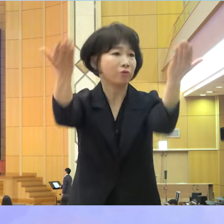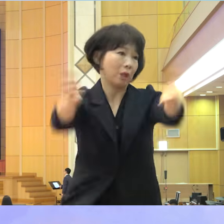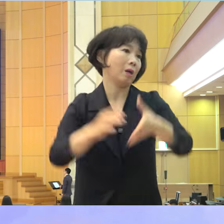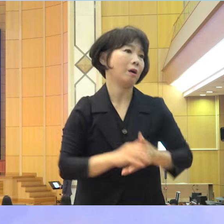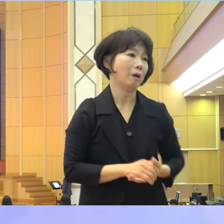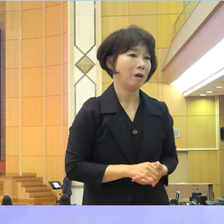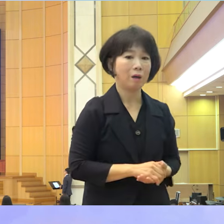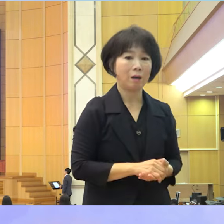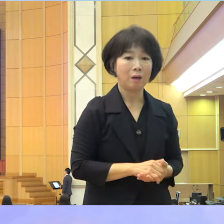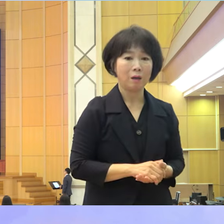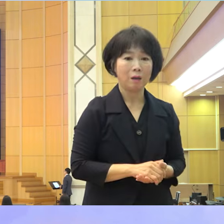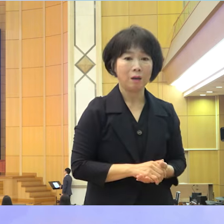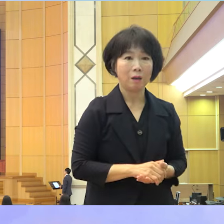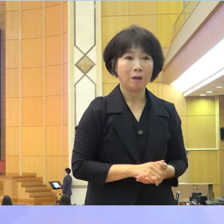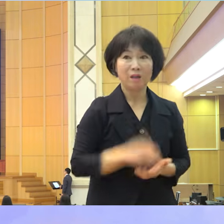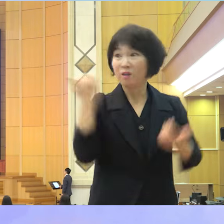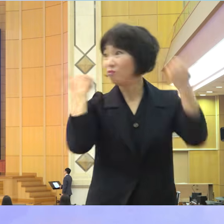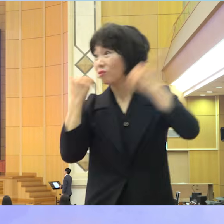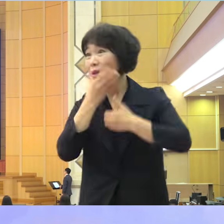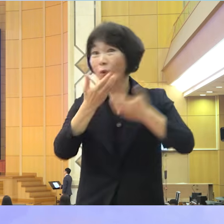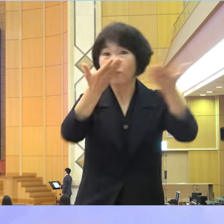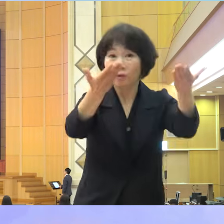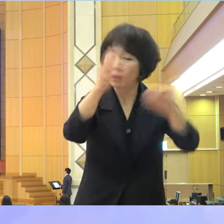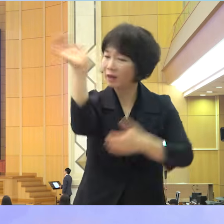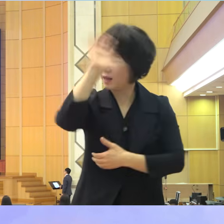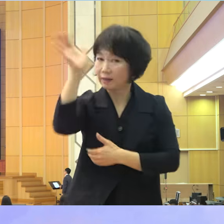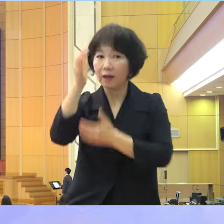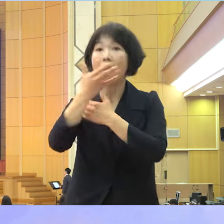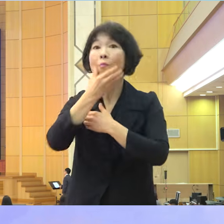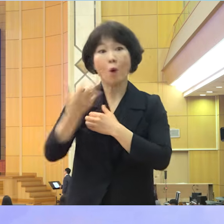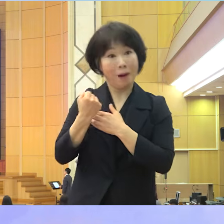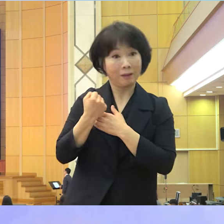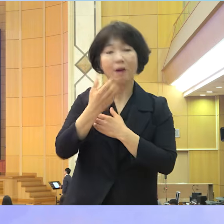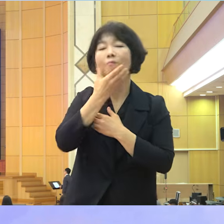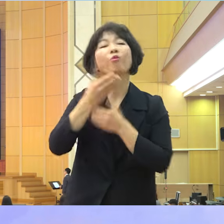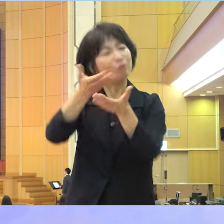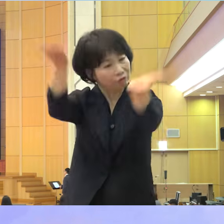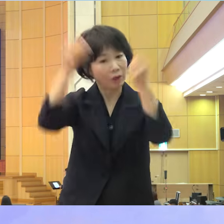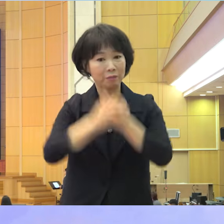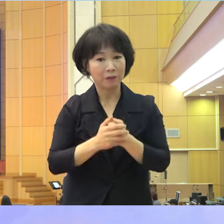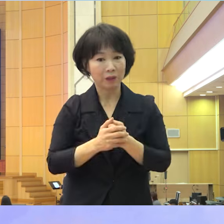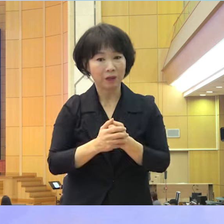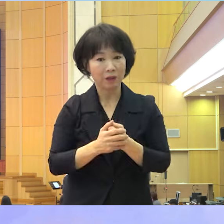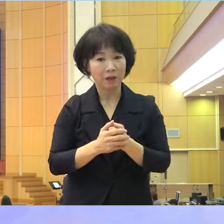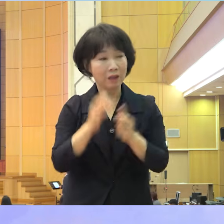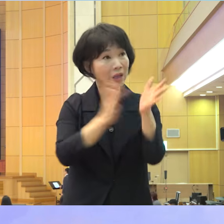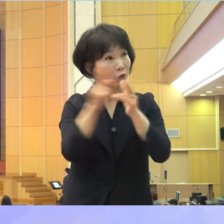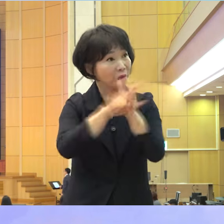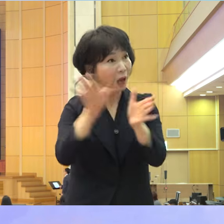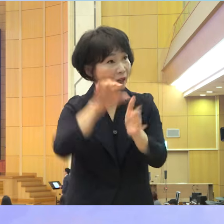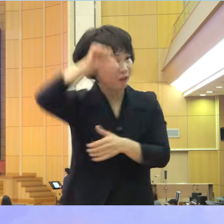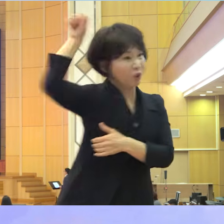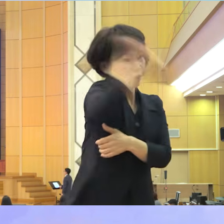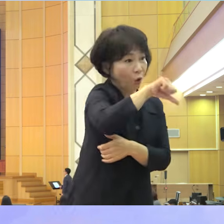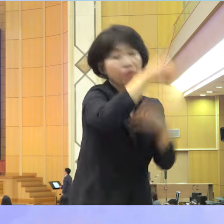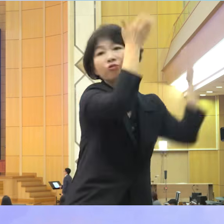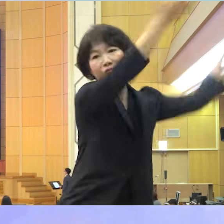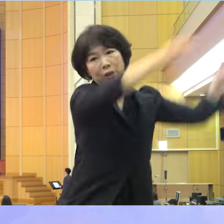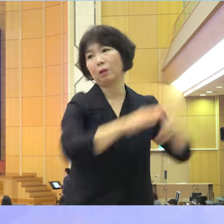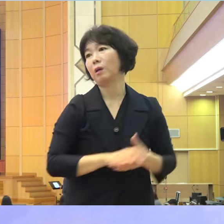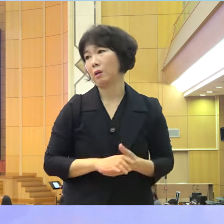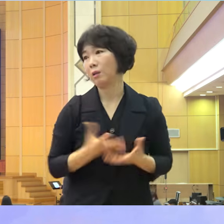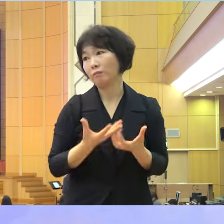것이다. 아무에게 복 주는 거 아니야. 복 있는 사람에게 복을 주는 것이고 저주받을 사람에게는 하나님이 저주를 내리는